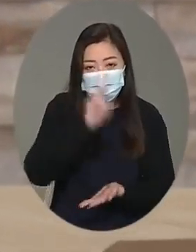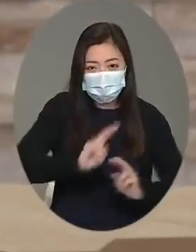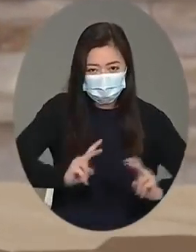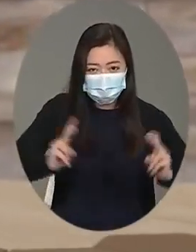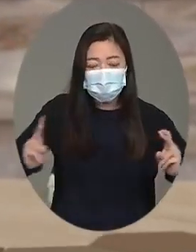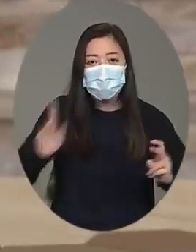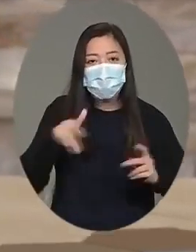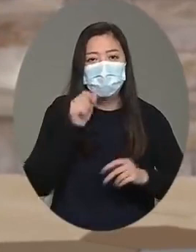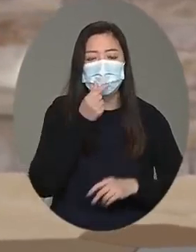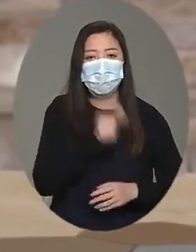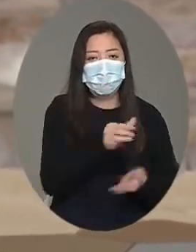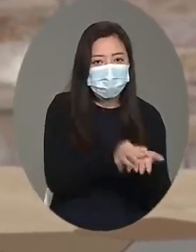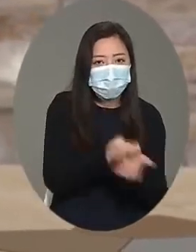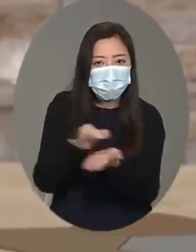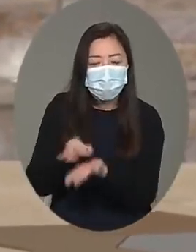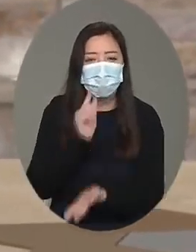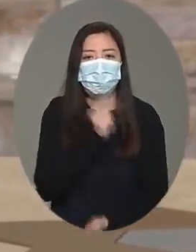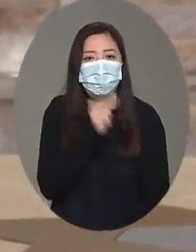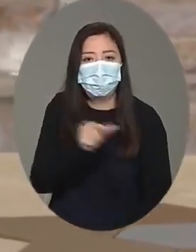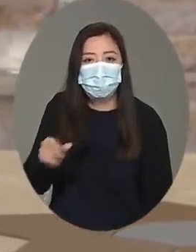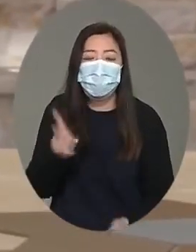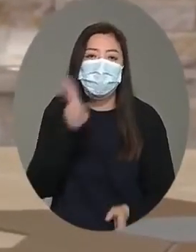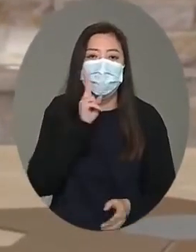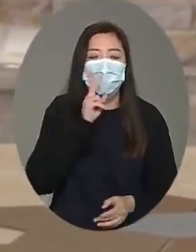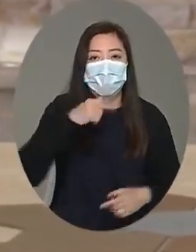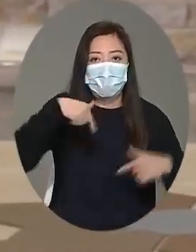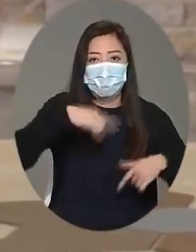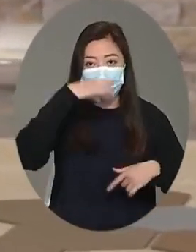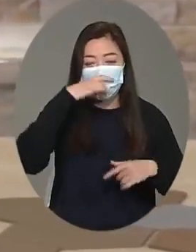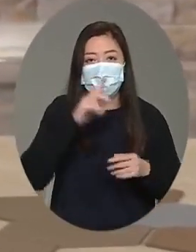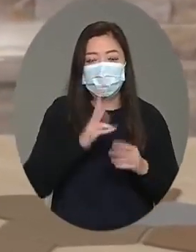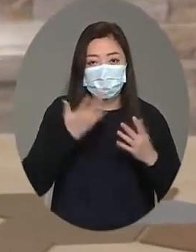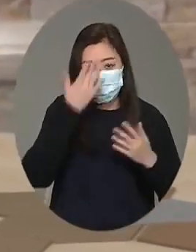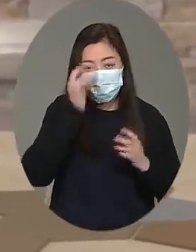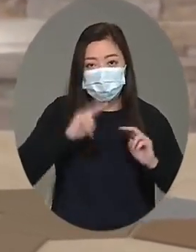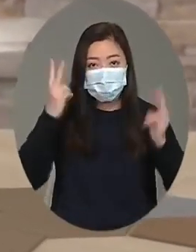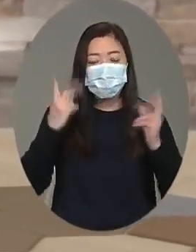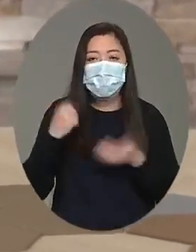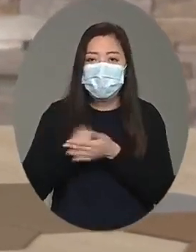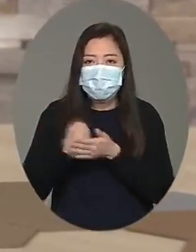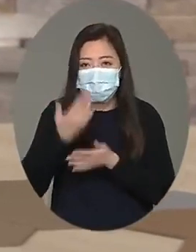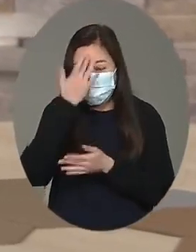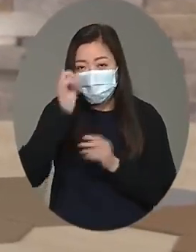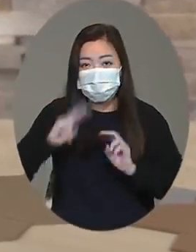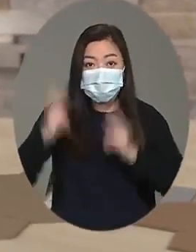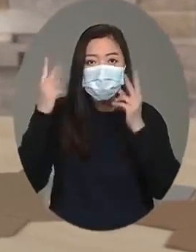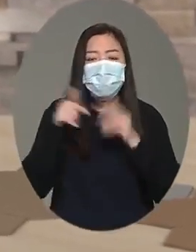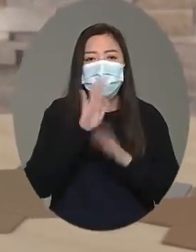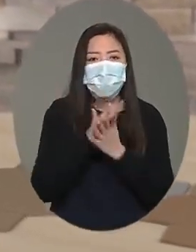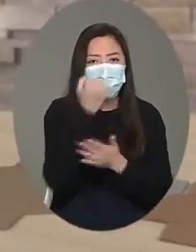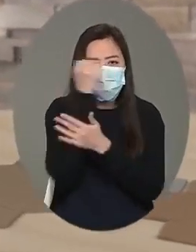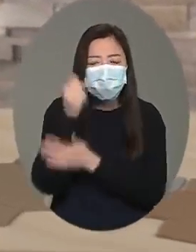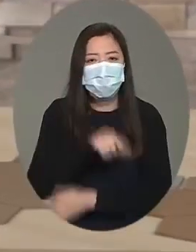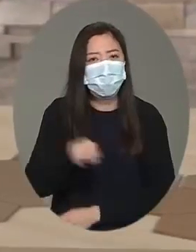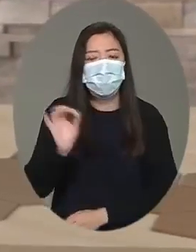變種病毒也都普遍以發現的地方來叫，例如是南非變種病毒、巴西變種病毒，也都未見有人提出抗